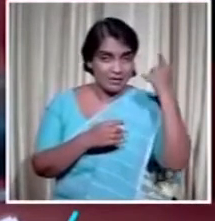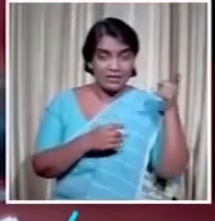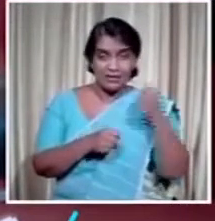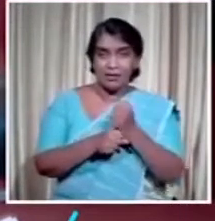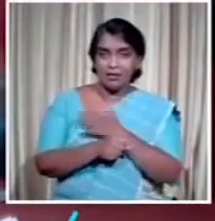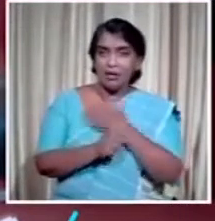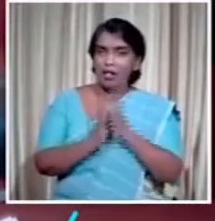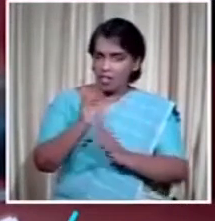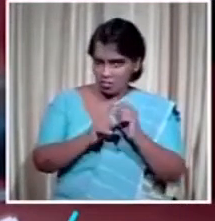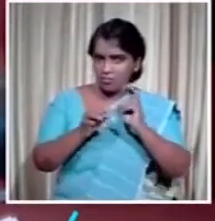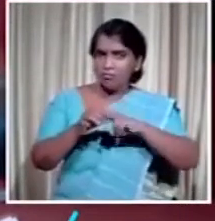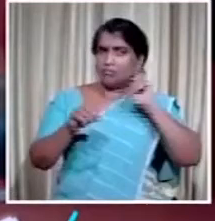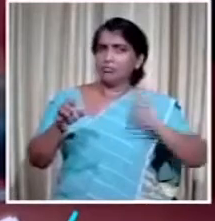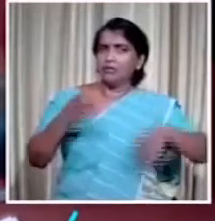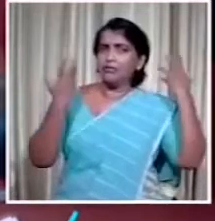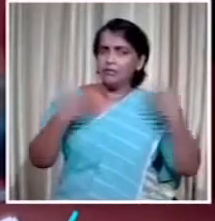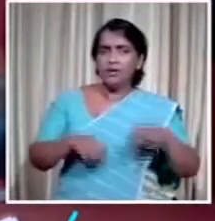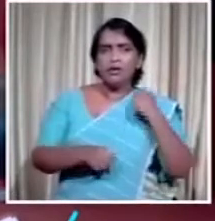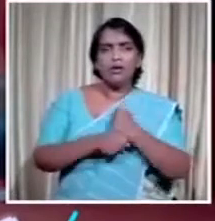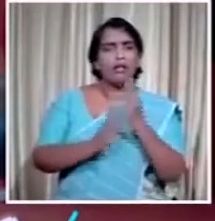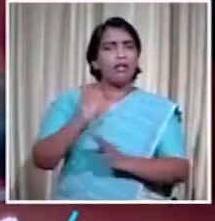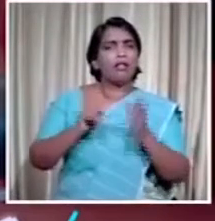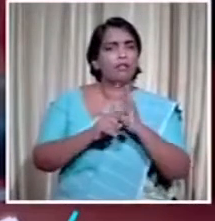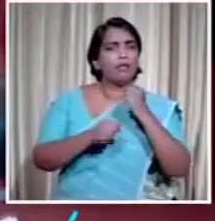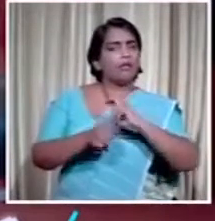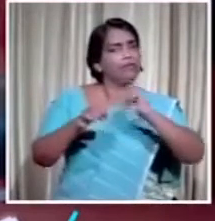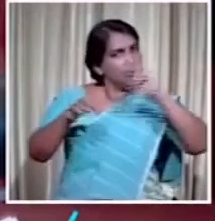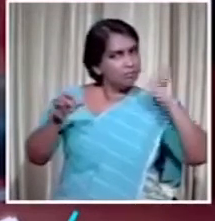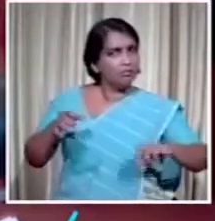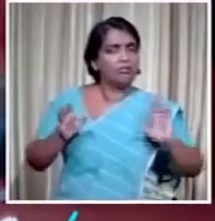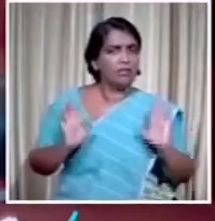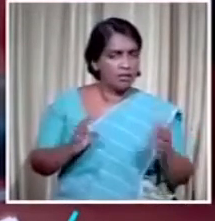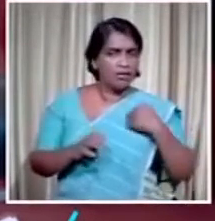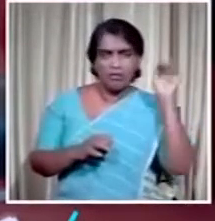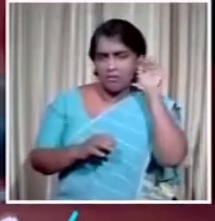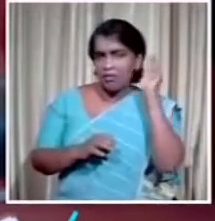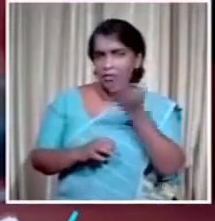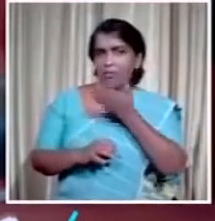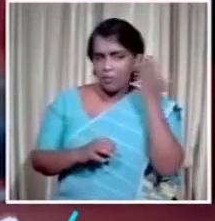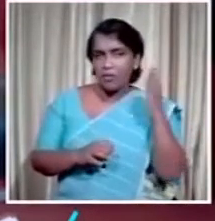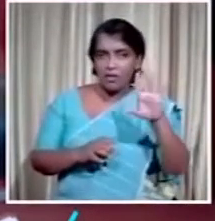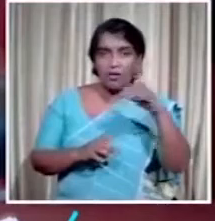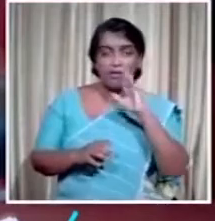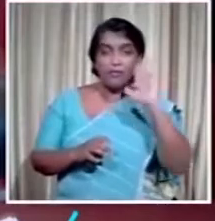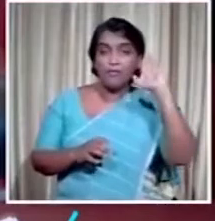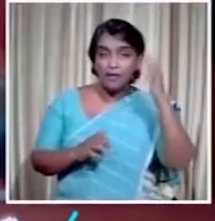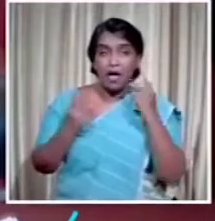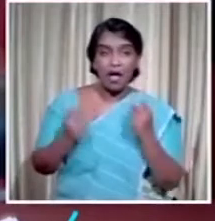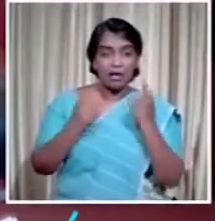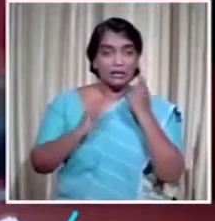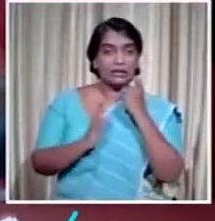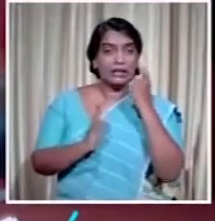etuma amathidurin iwas vela thibenawa. Rajya amathidurunu tiwat vela thibenawa. Etara apita danaganna puluwan arak visheshama hadisi